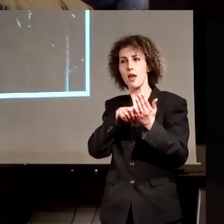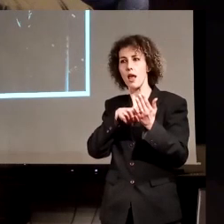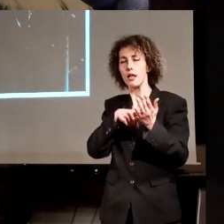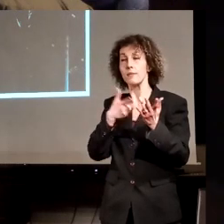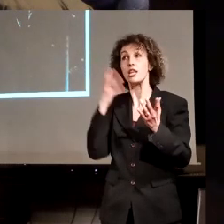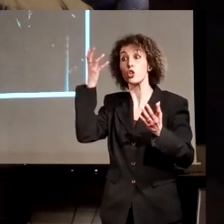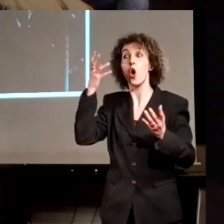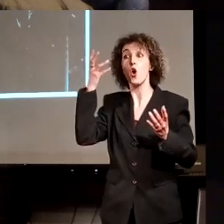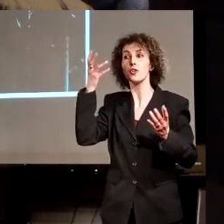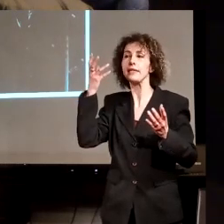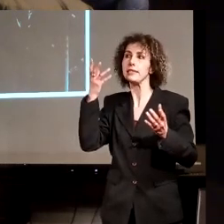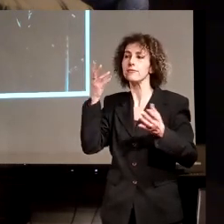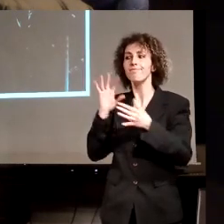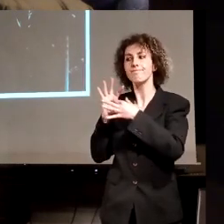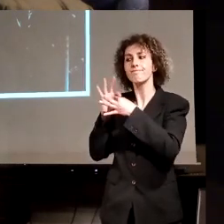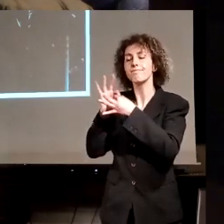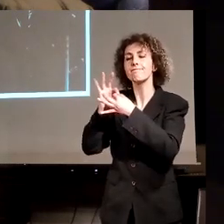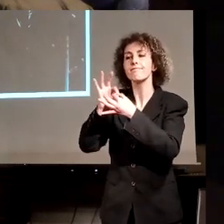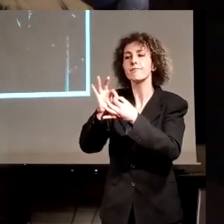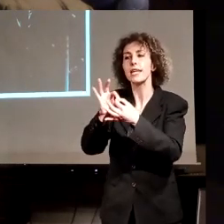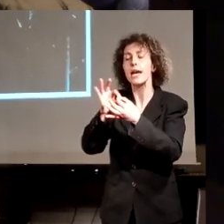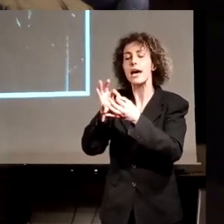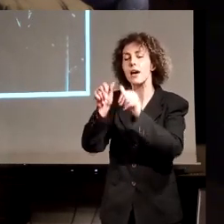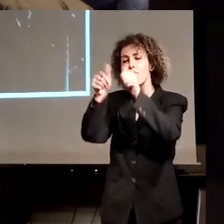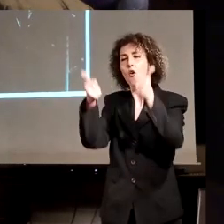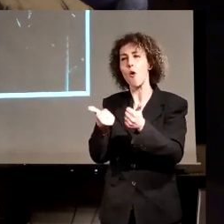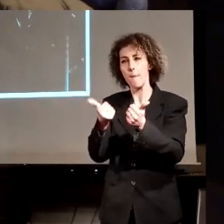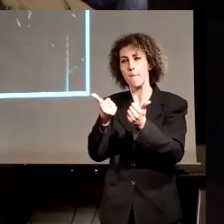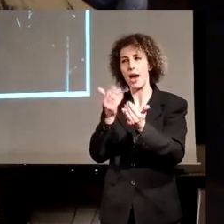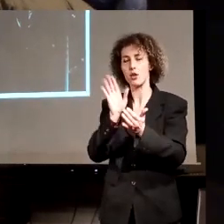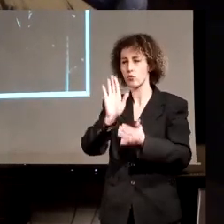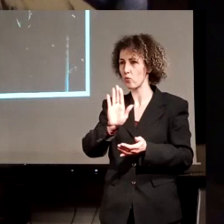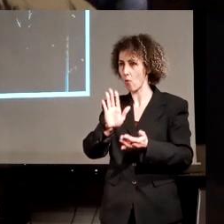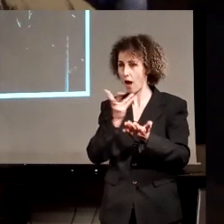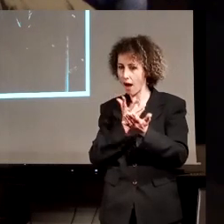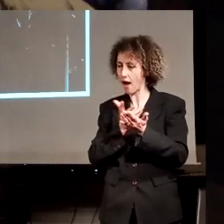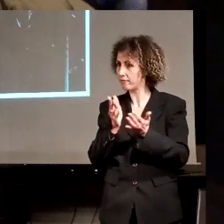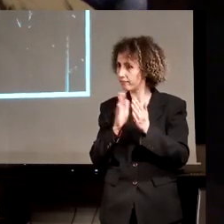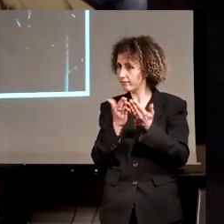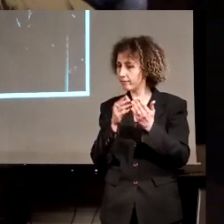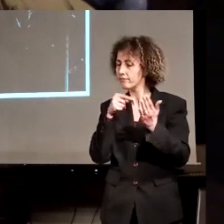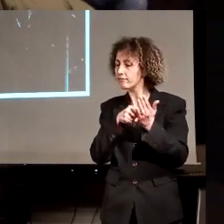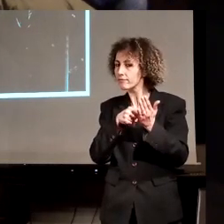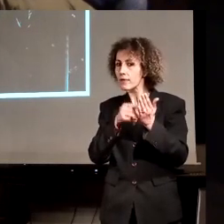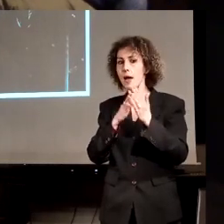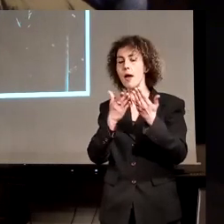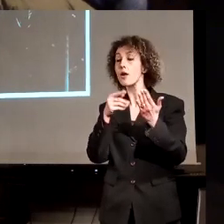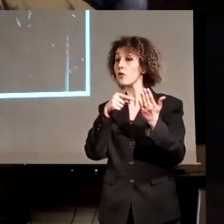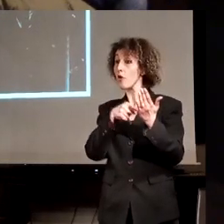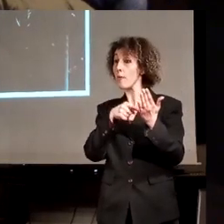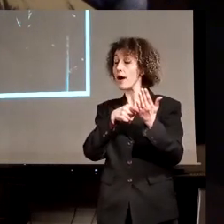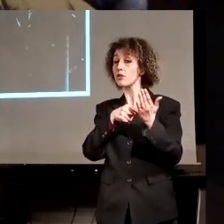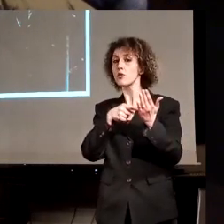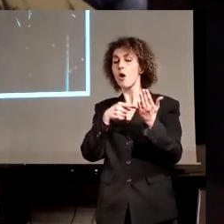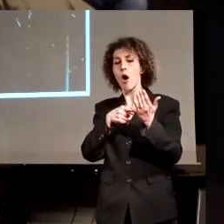che lui utilizza e lui sogna la scena centrale lascerà importante poi del romanzo che nel romanzo è